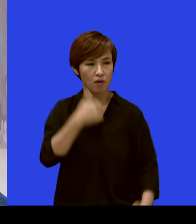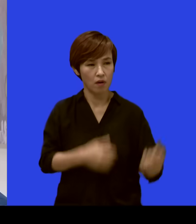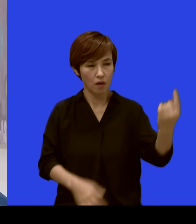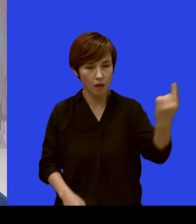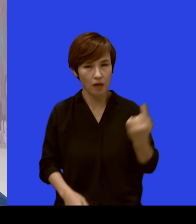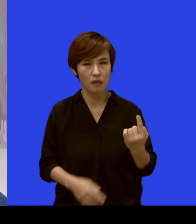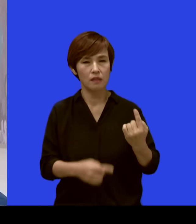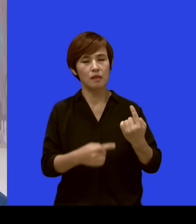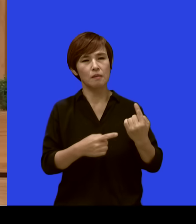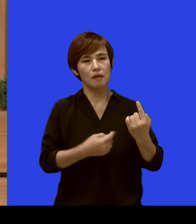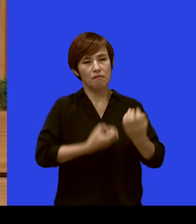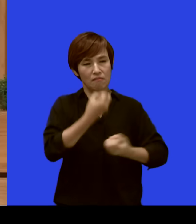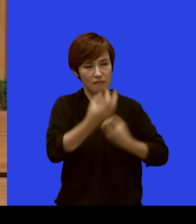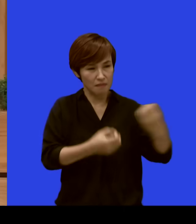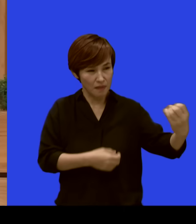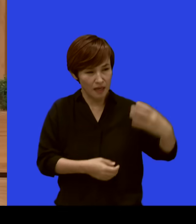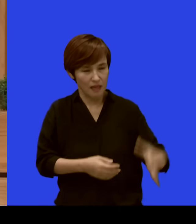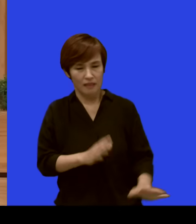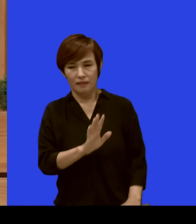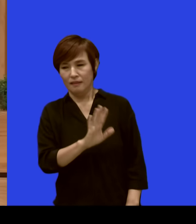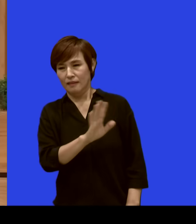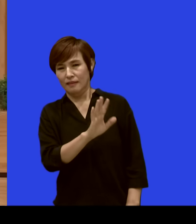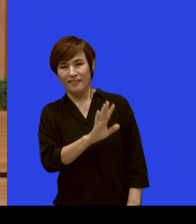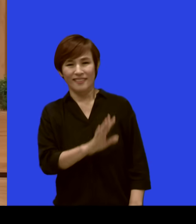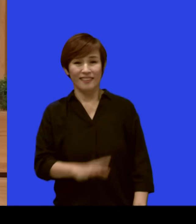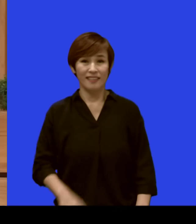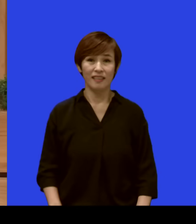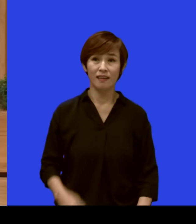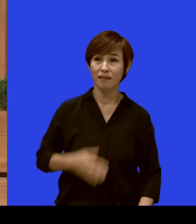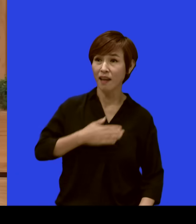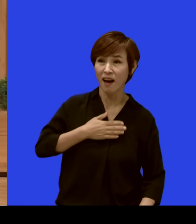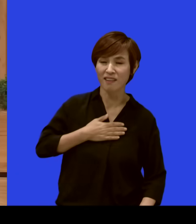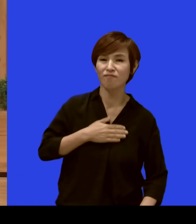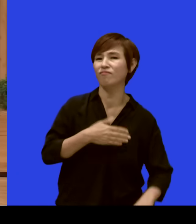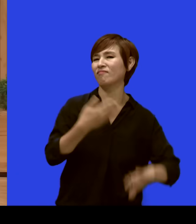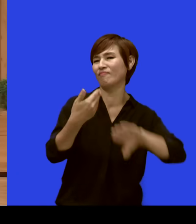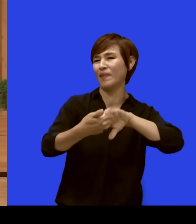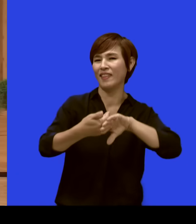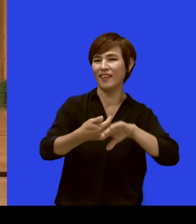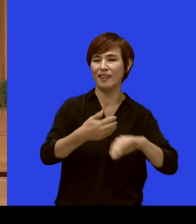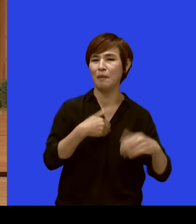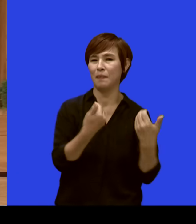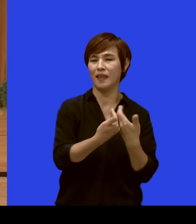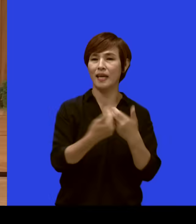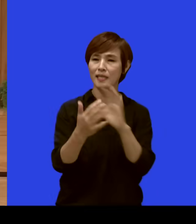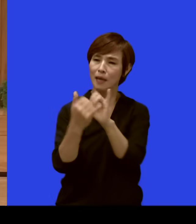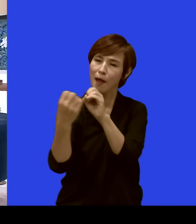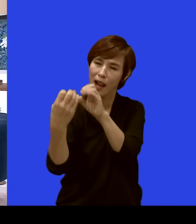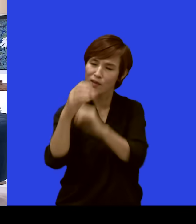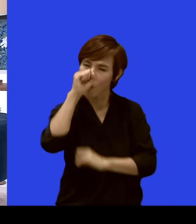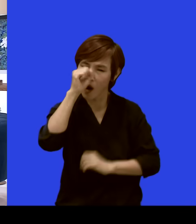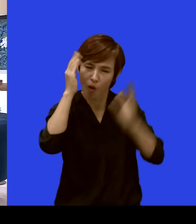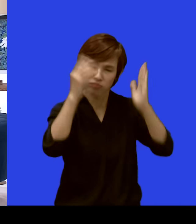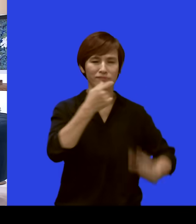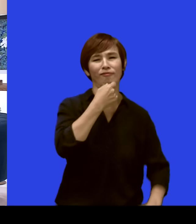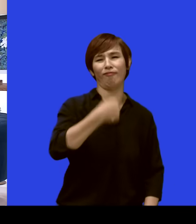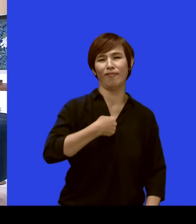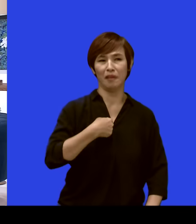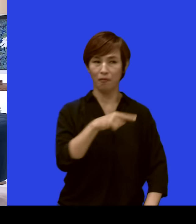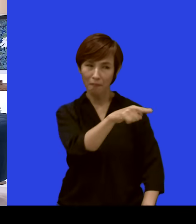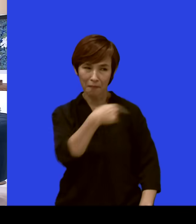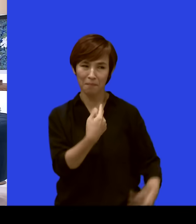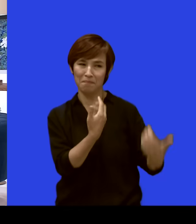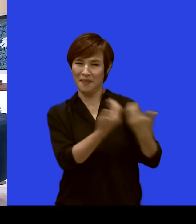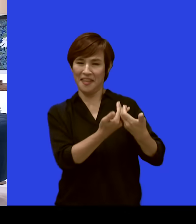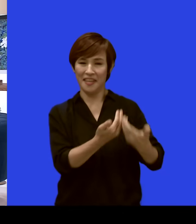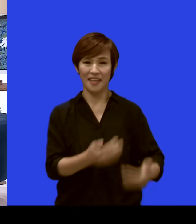속 얘기하고 이런 거 듣기 싫고. 아, 전 정반대네요. 저 속마음은 좋고 공부가 싫었거든요. 사람하고 얘기하는 것만 좋고 공부는 싫었어. 네, 정반대. 그러니까